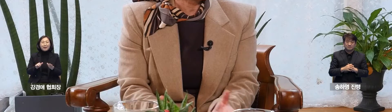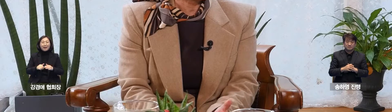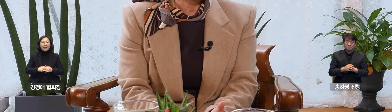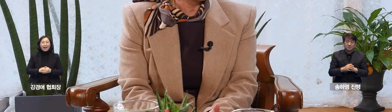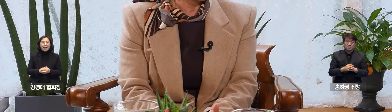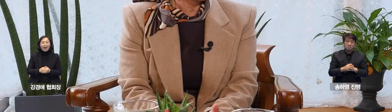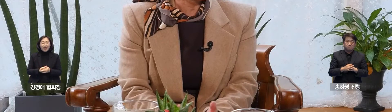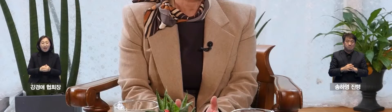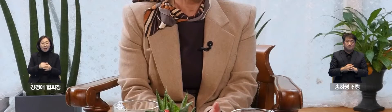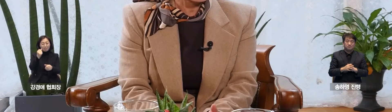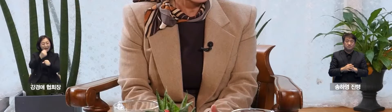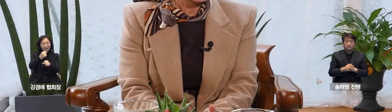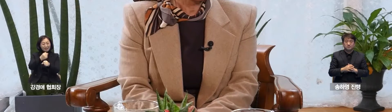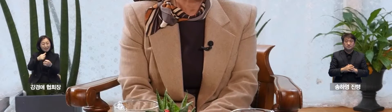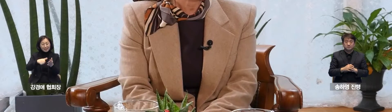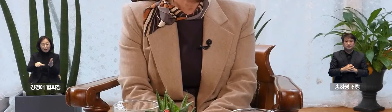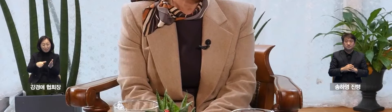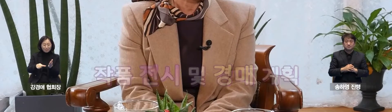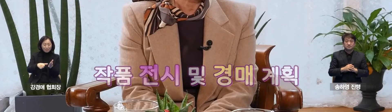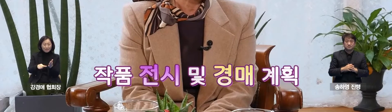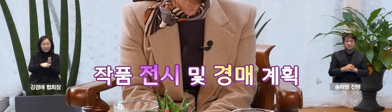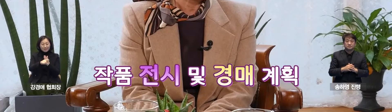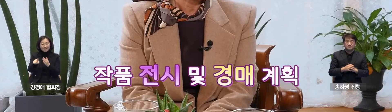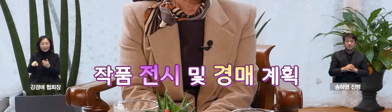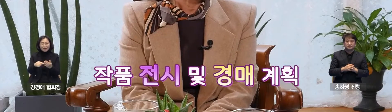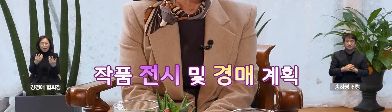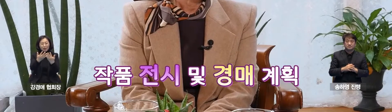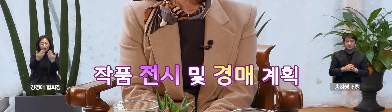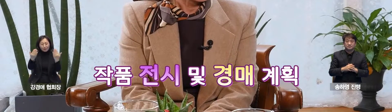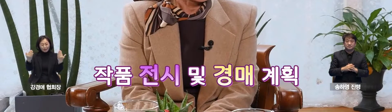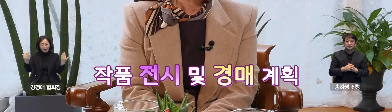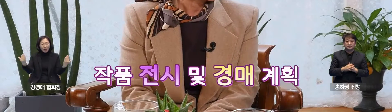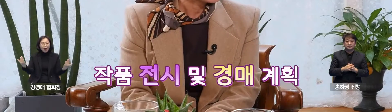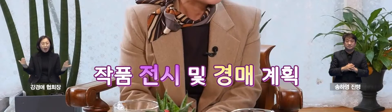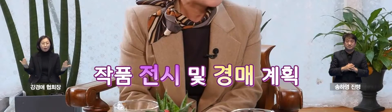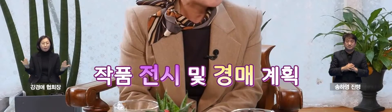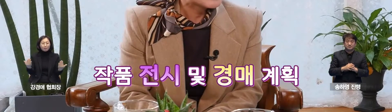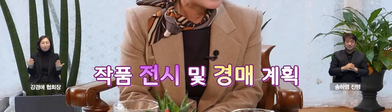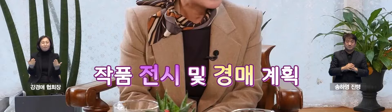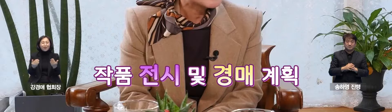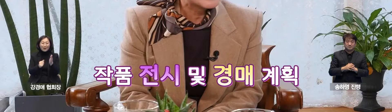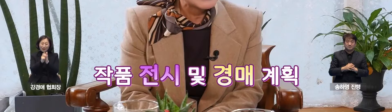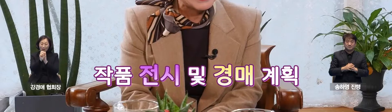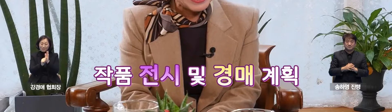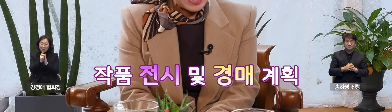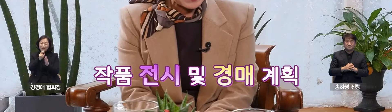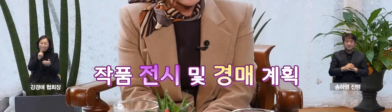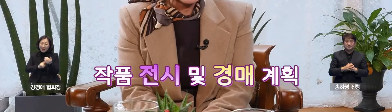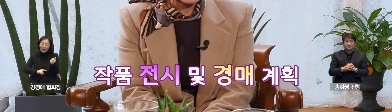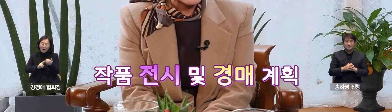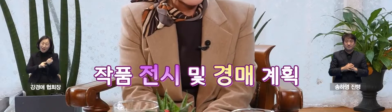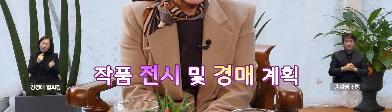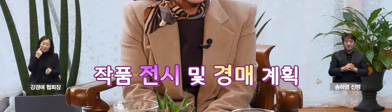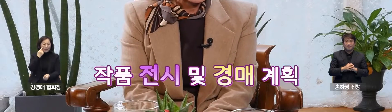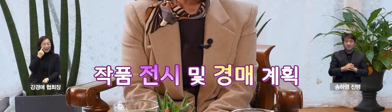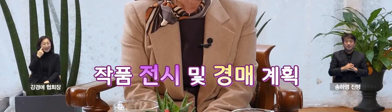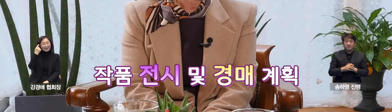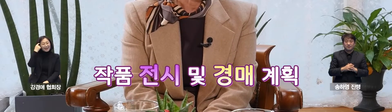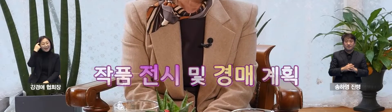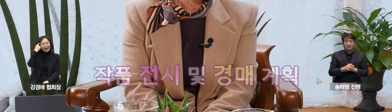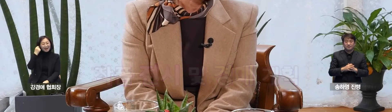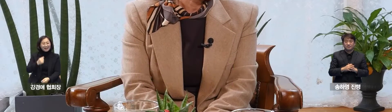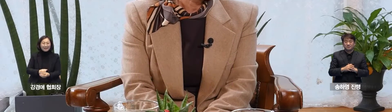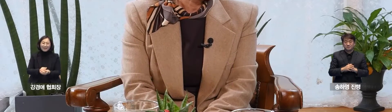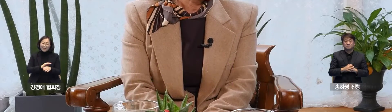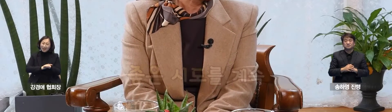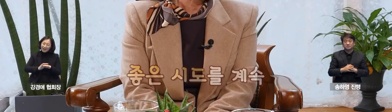그 제품들, 작품들 이거를 좀 전시해 놓고 아, 그렇습니까? 네, 경매도 한번 해 볼까 진행을 그렇죠. 하고 있는데 네. 얼마나